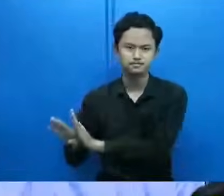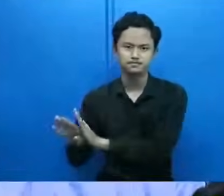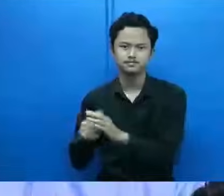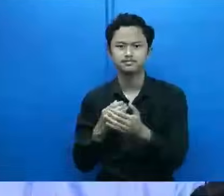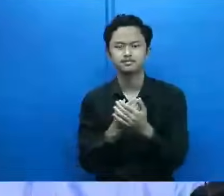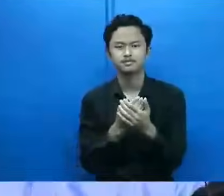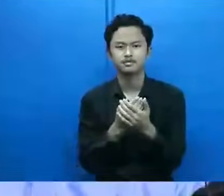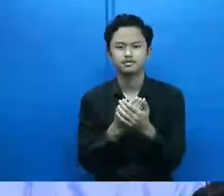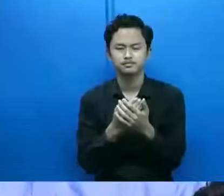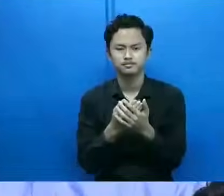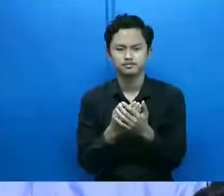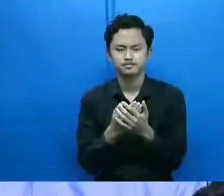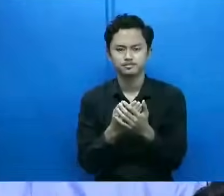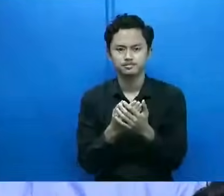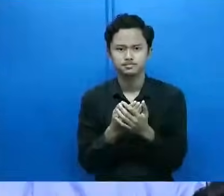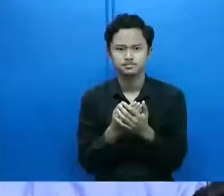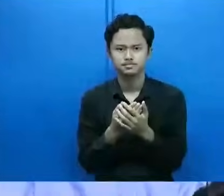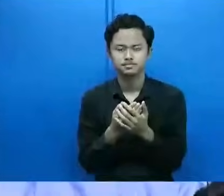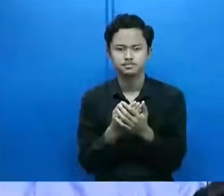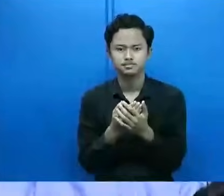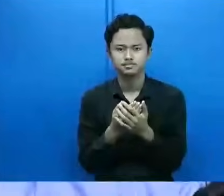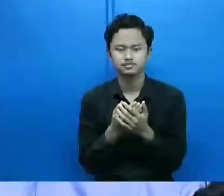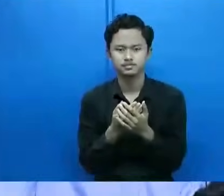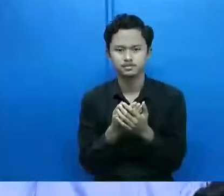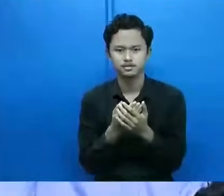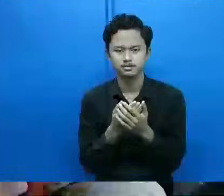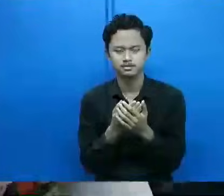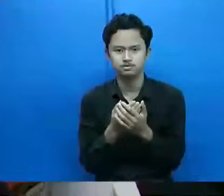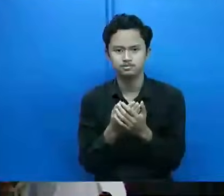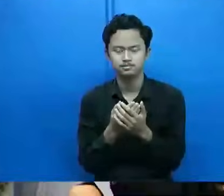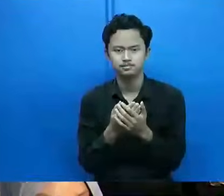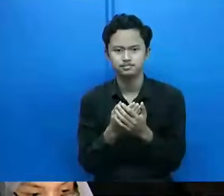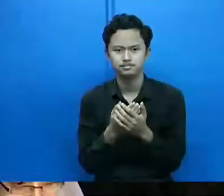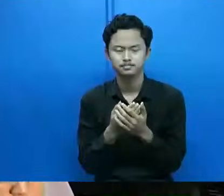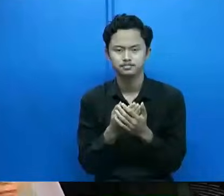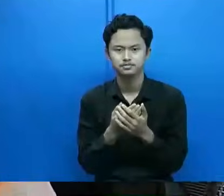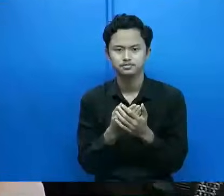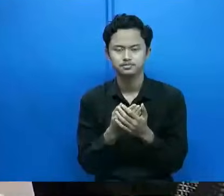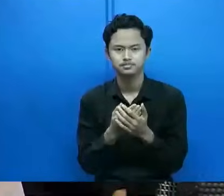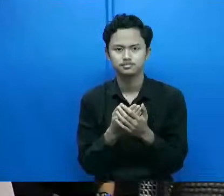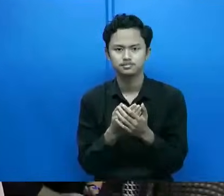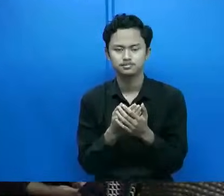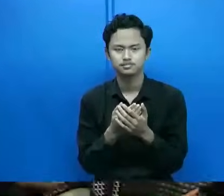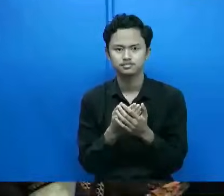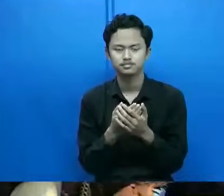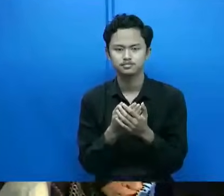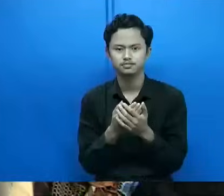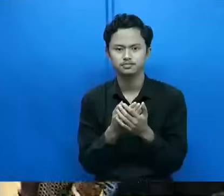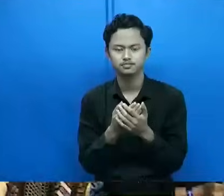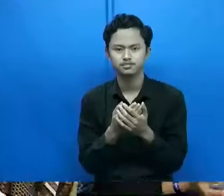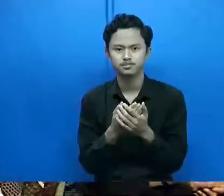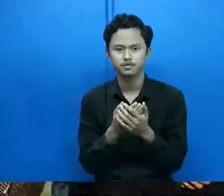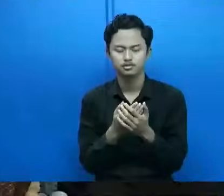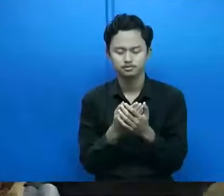ya rabbal alamin taqabbal minna innaka antas samiul alim. Wa tub alaina innaka antat tawwabur rahim. اللهم اجعل يا الله اللهم